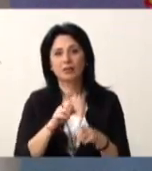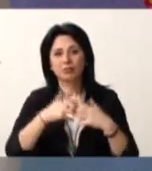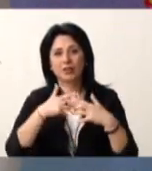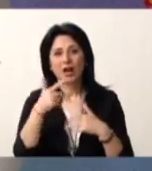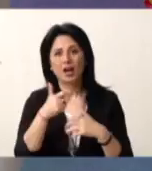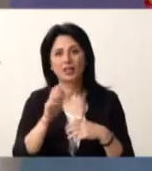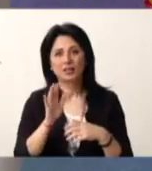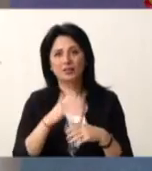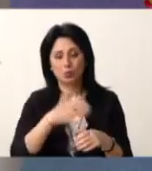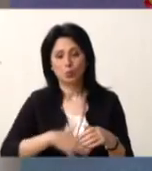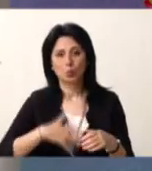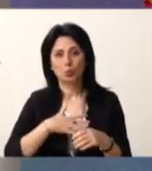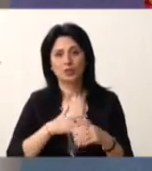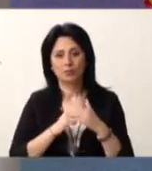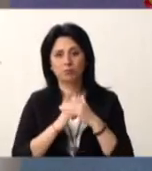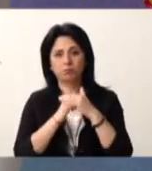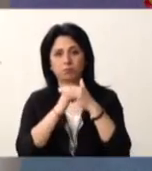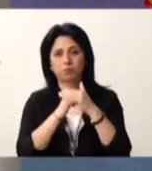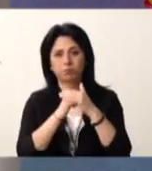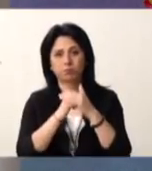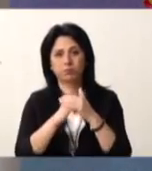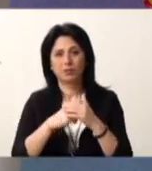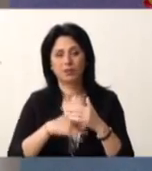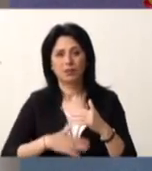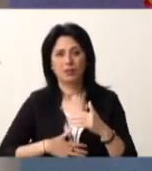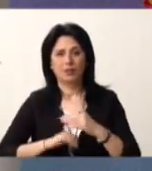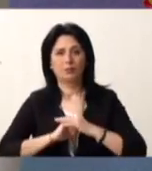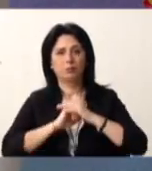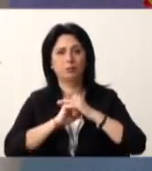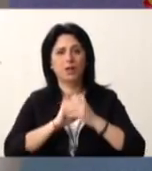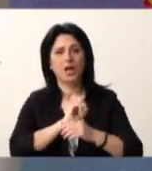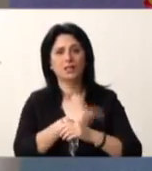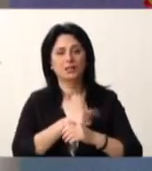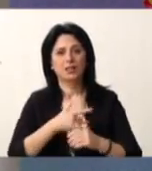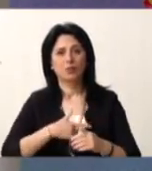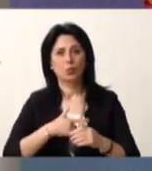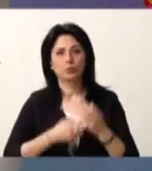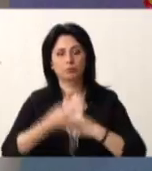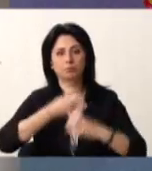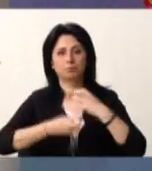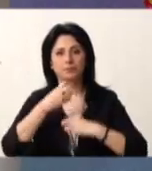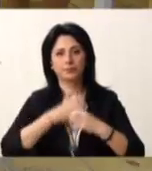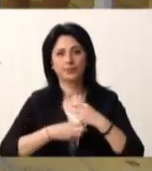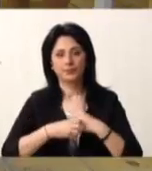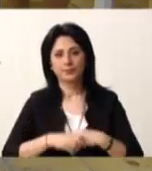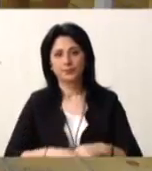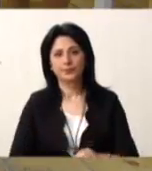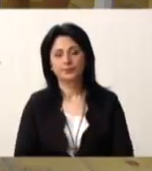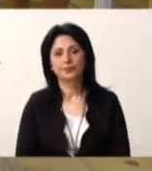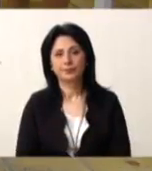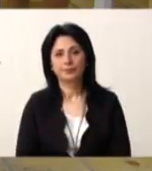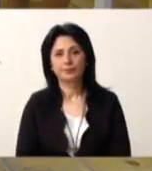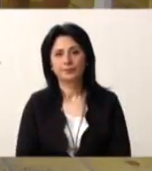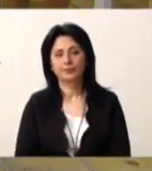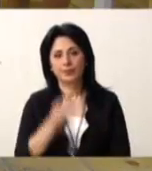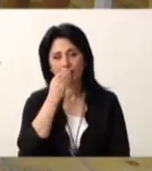აირაციას უმატებს, ეს მუცლის ღუში წნევა რომ ატულობს, შემდგომ ამ დიაფრაგმას აწვება და აძლიერებს ამ უკუნაკაც კუჭიდან საყვარელს. ბოსტნეულის უმის